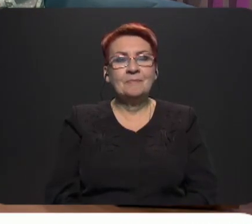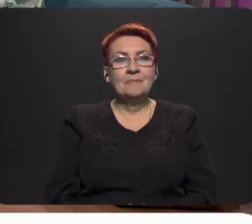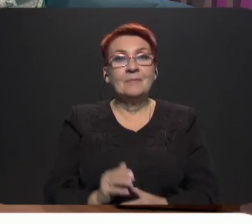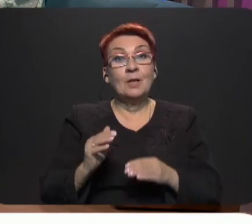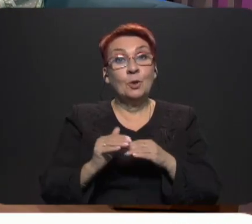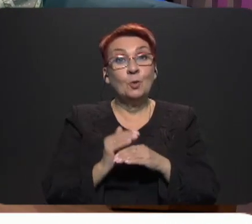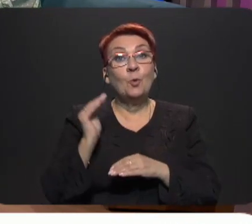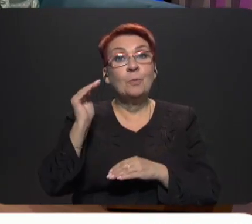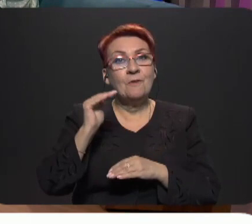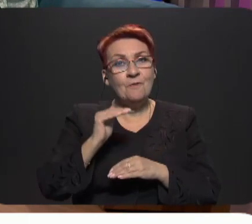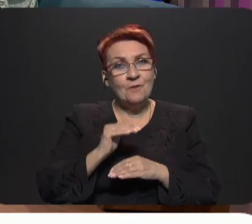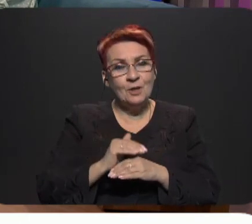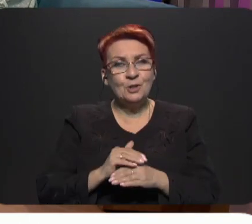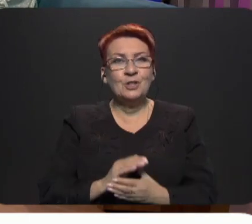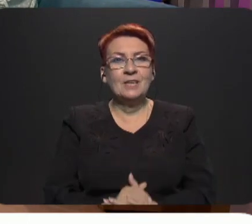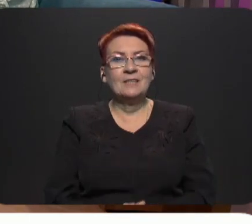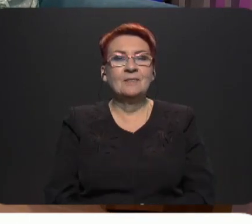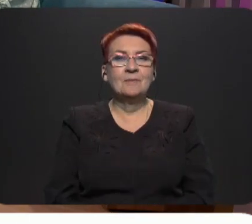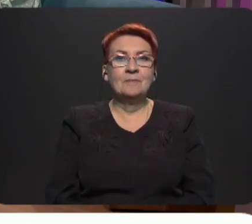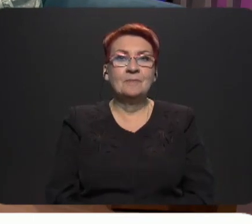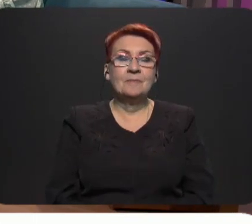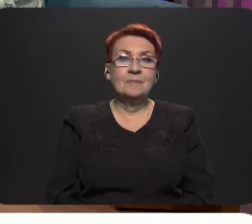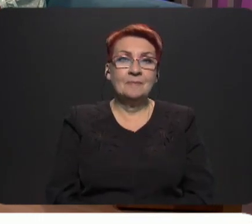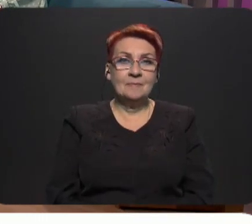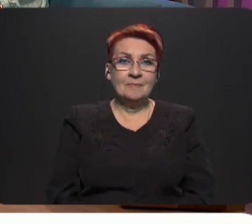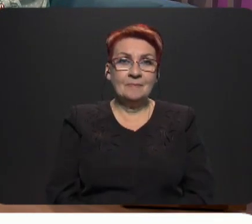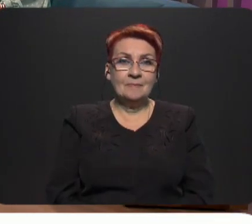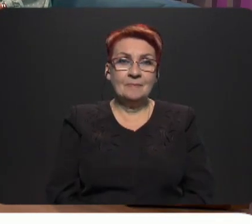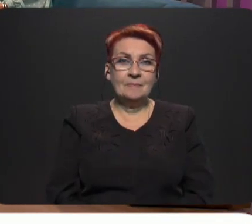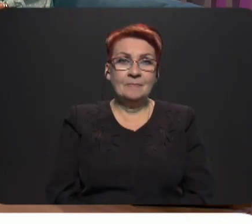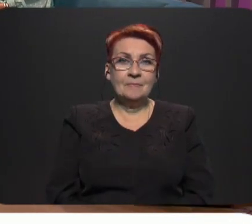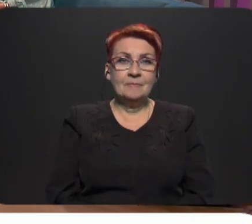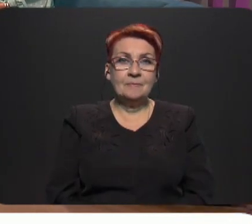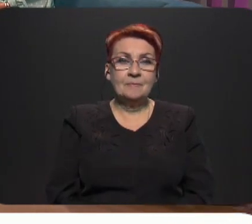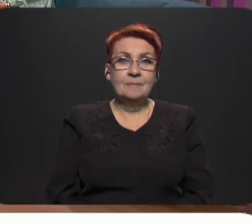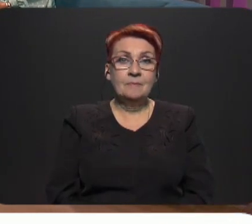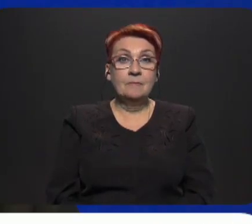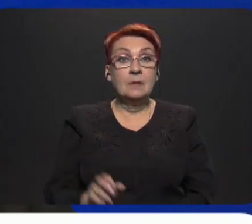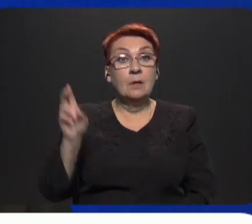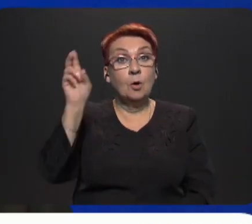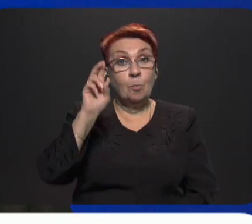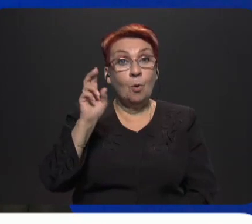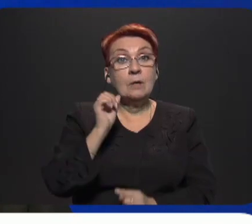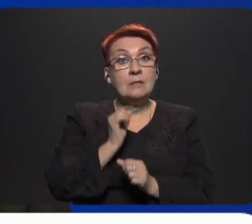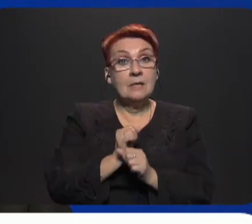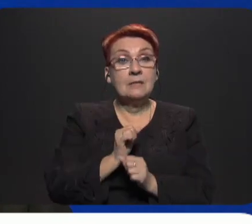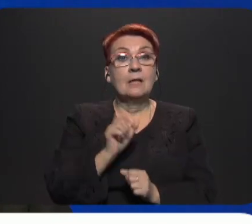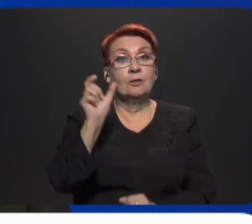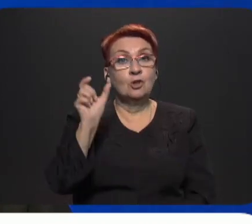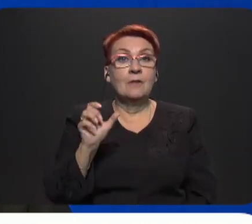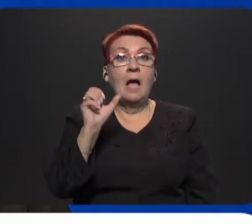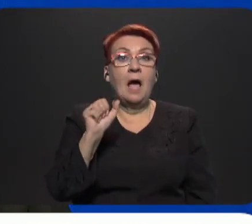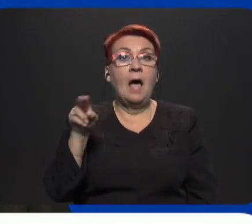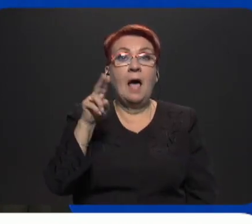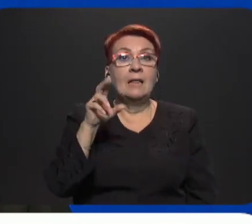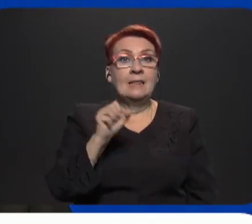Добрый вечер. Какой у вас вопрос для батюшки? У меня такой вопрос. Вот Бог создал человека Адама